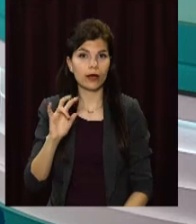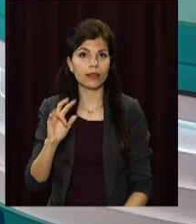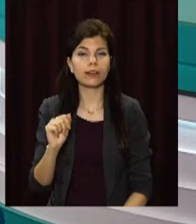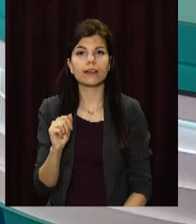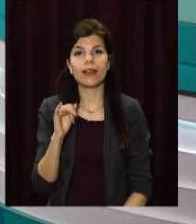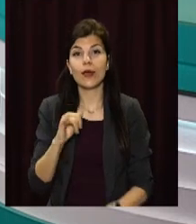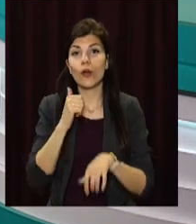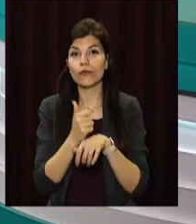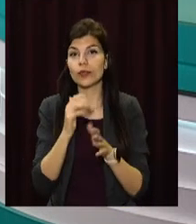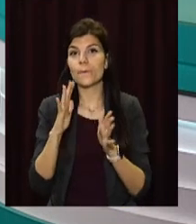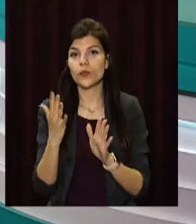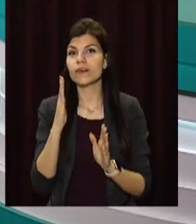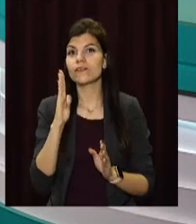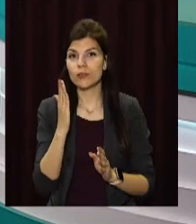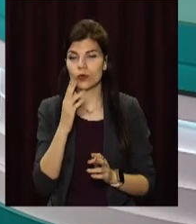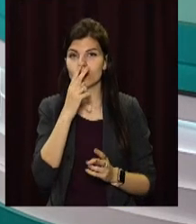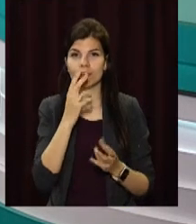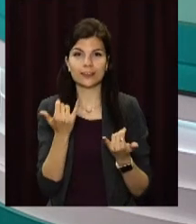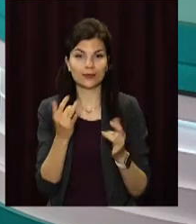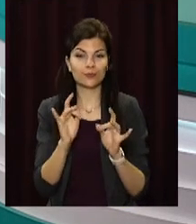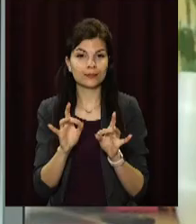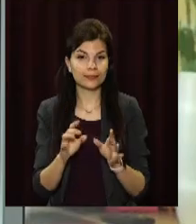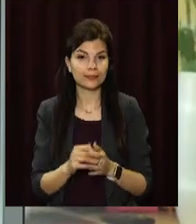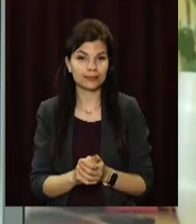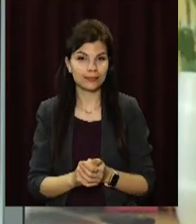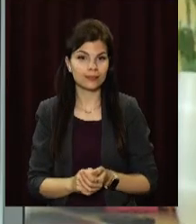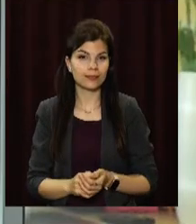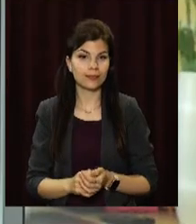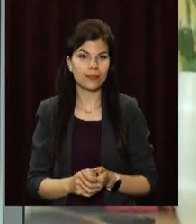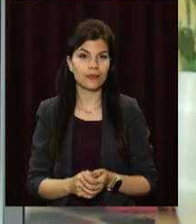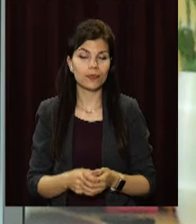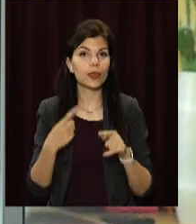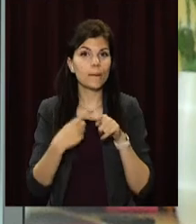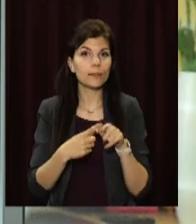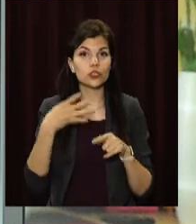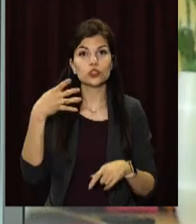Пуговкіна. І про головні події вівторка дивіться просто зараз. Плюс